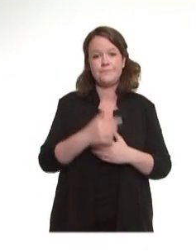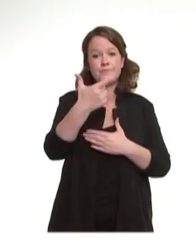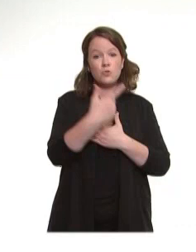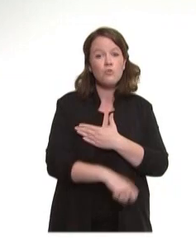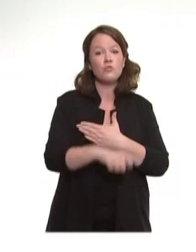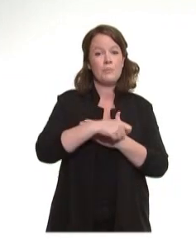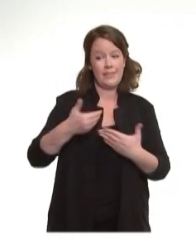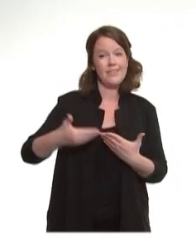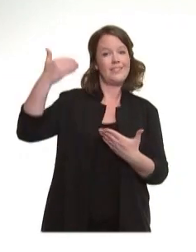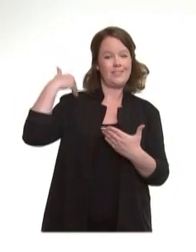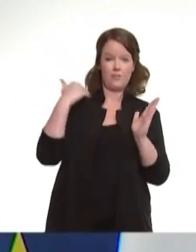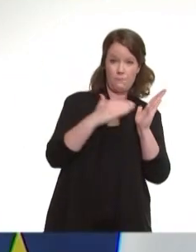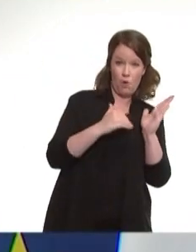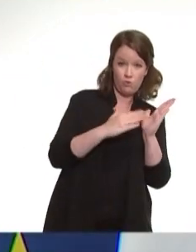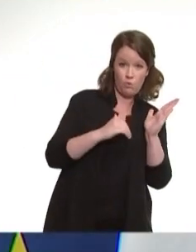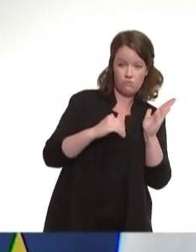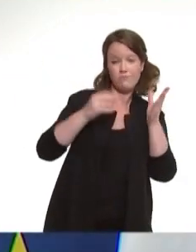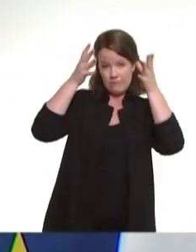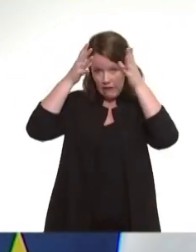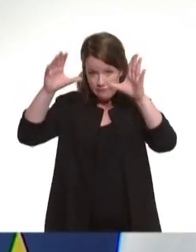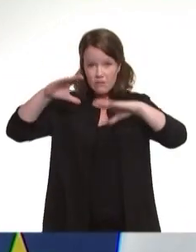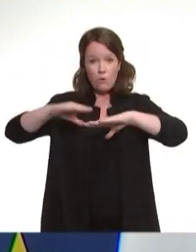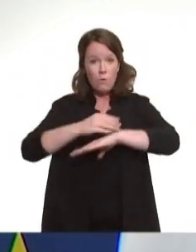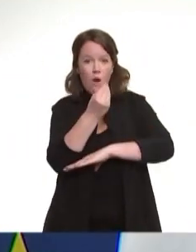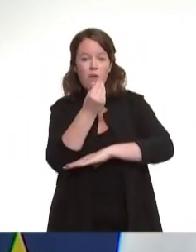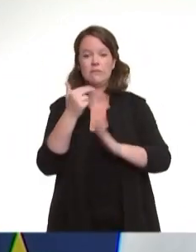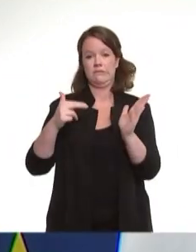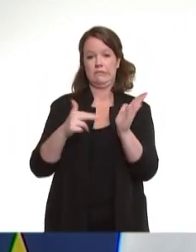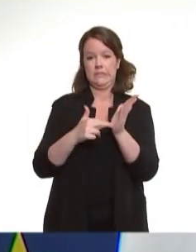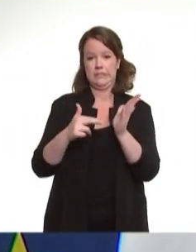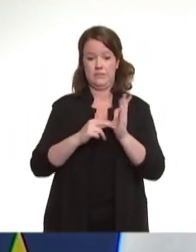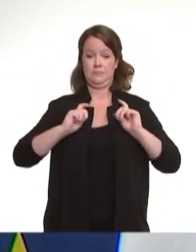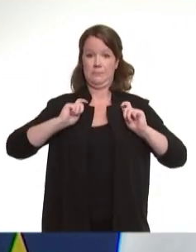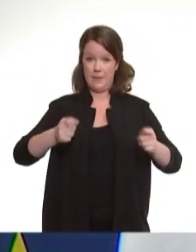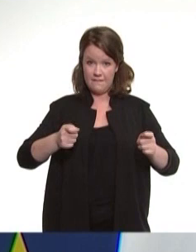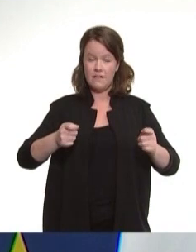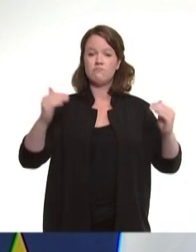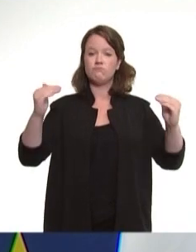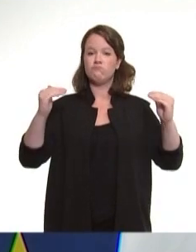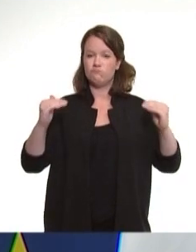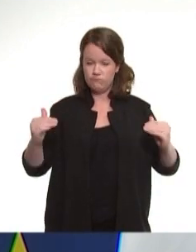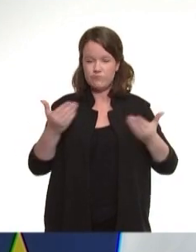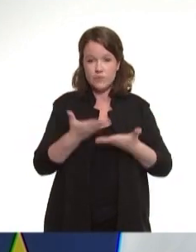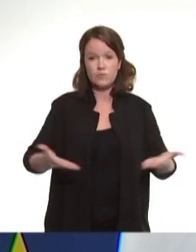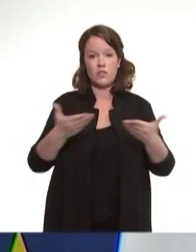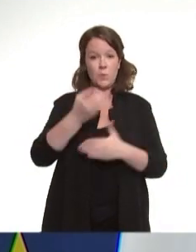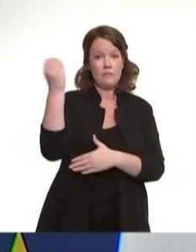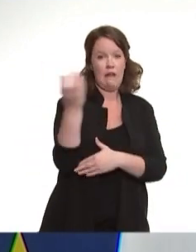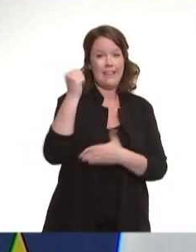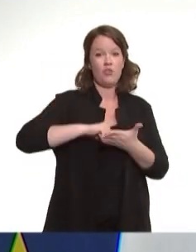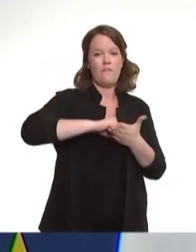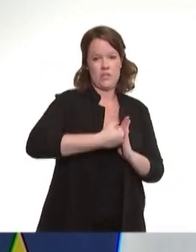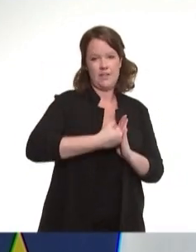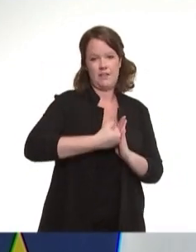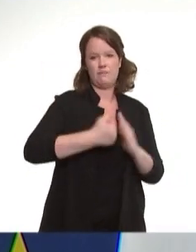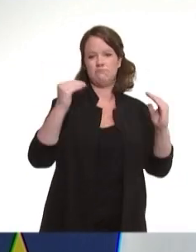rouen et nice en zone dite d' alerte renforcée c'est le niveau d'alerté en dessous avec cette fois